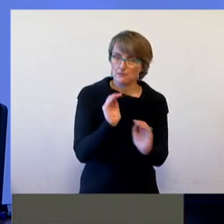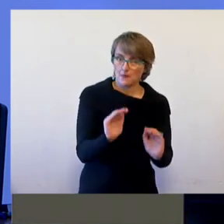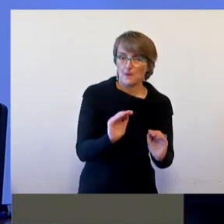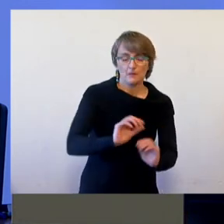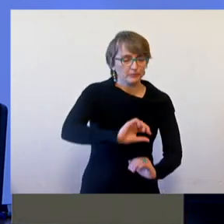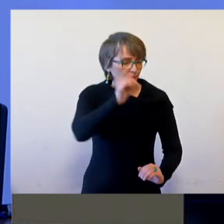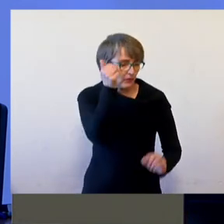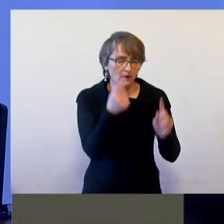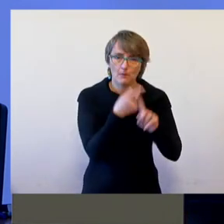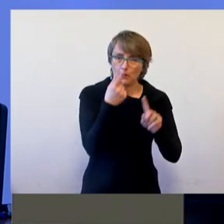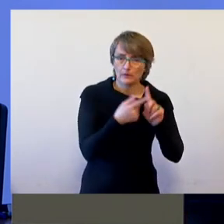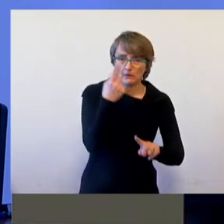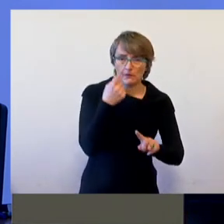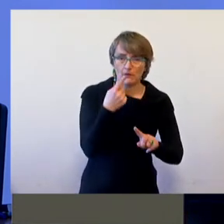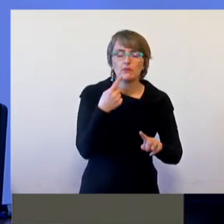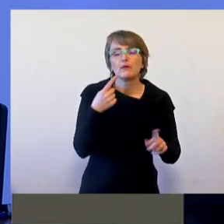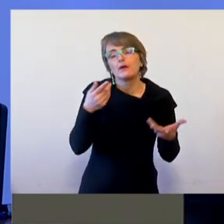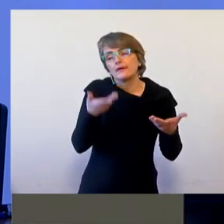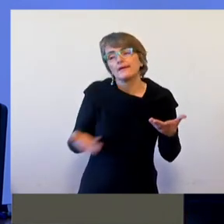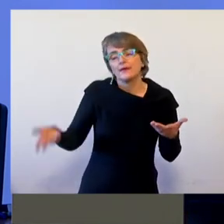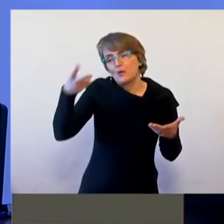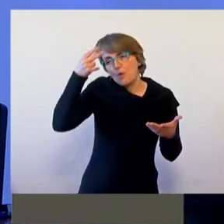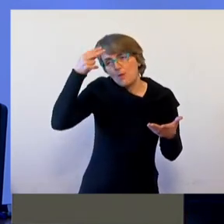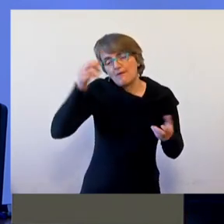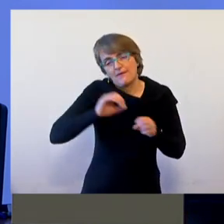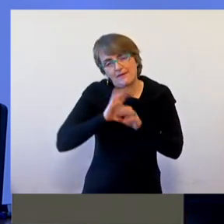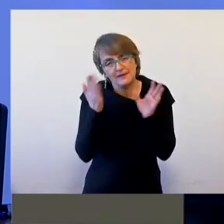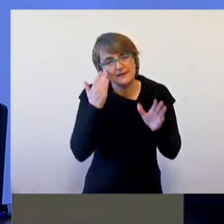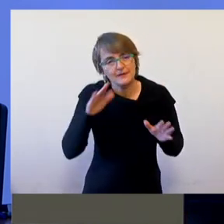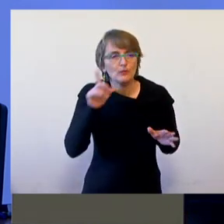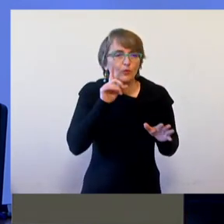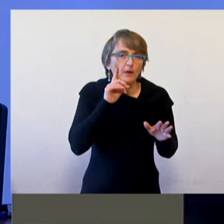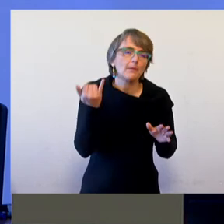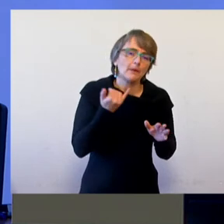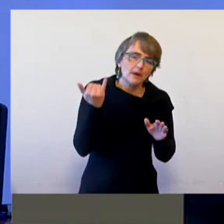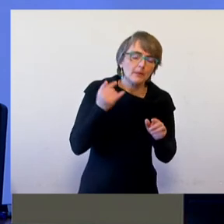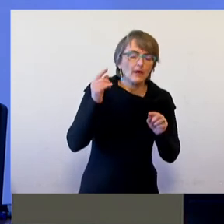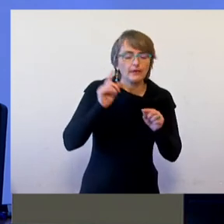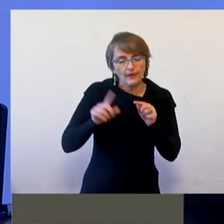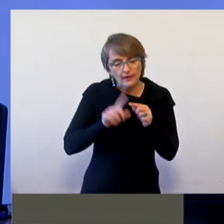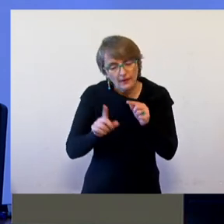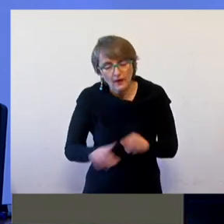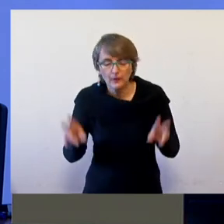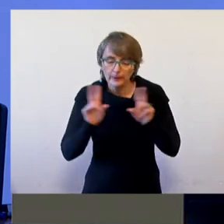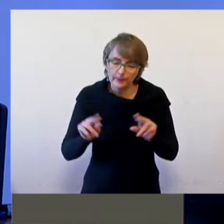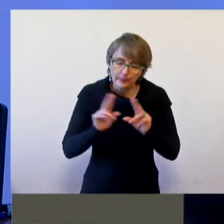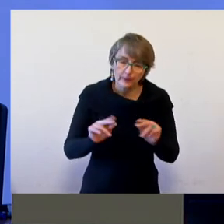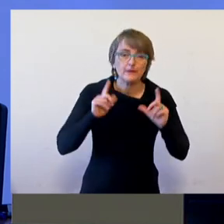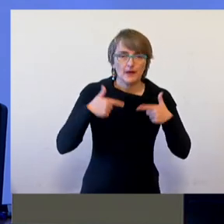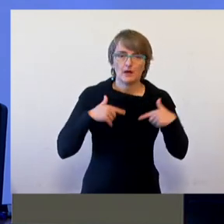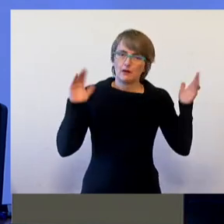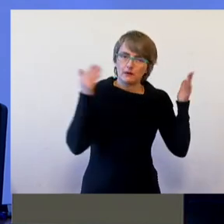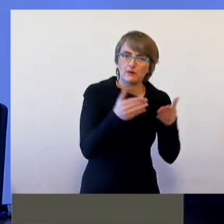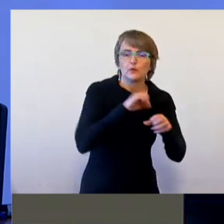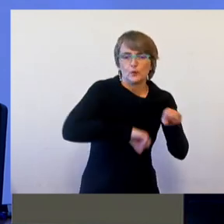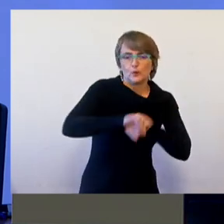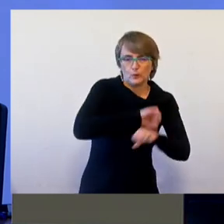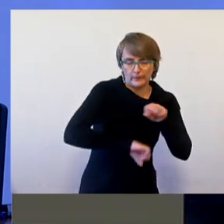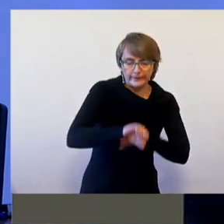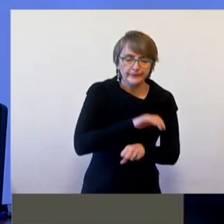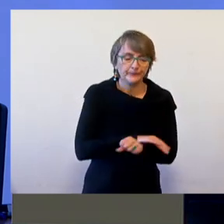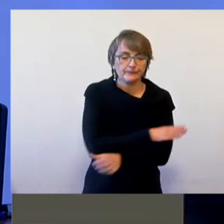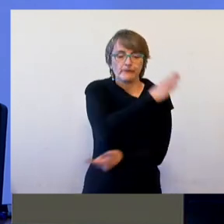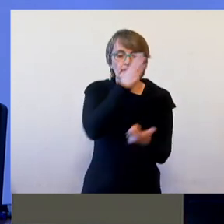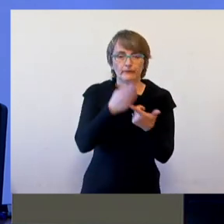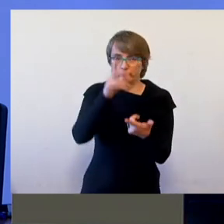traiter, pour plein de raisons que tout le monde comprend très bien, j'imagine, donc je ne vais pas m'apesantir dessus. L'autre point, c'est le